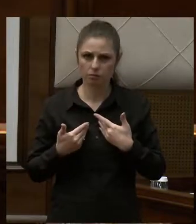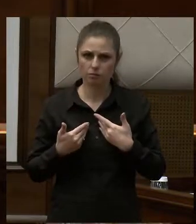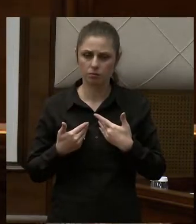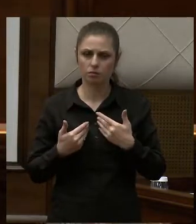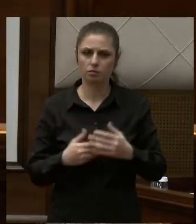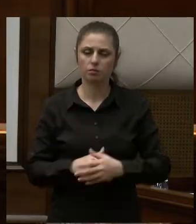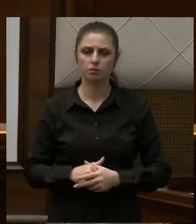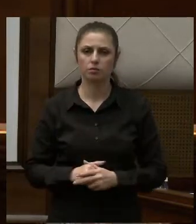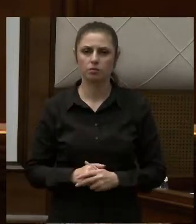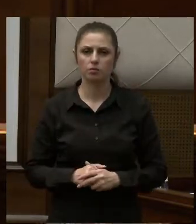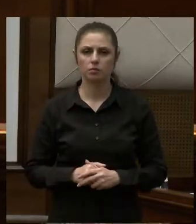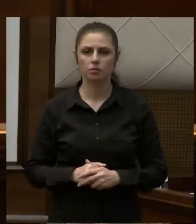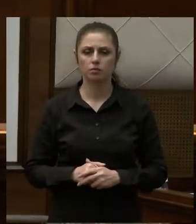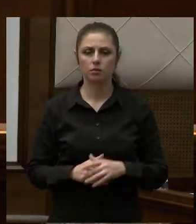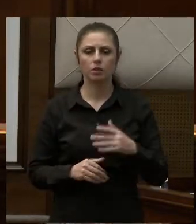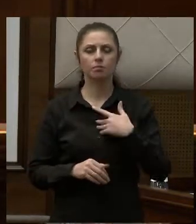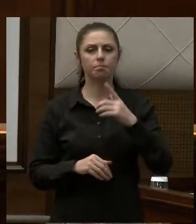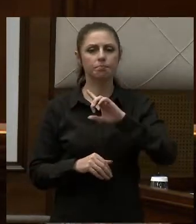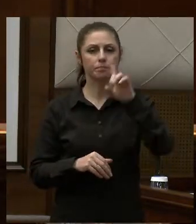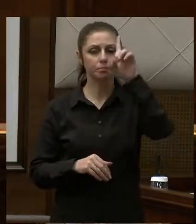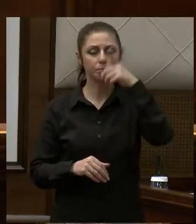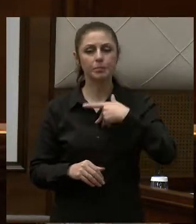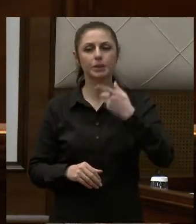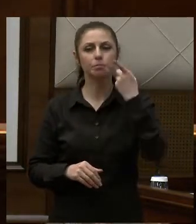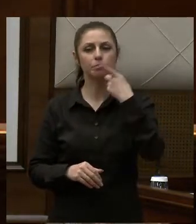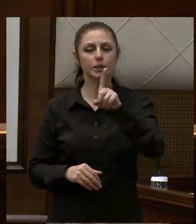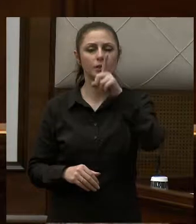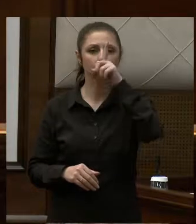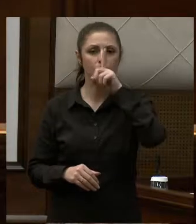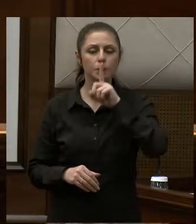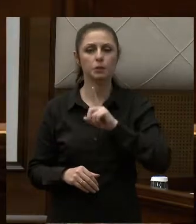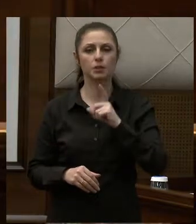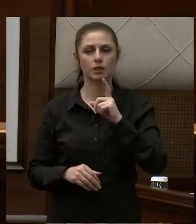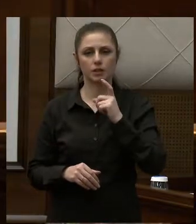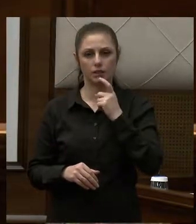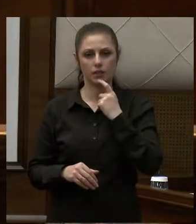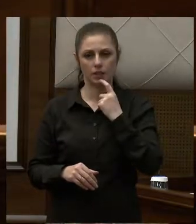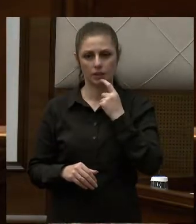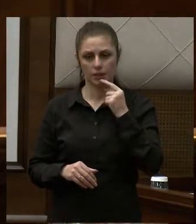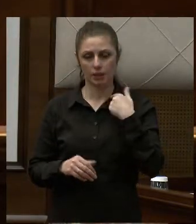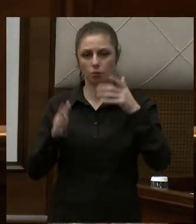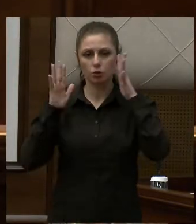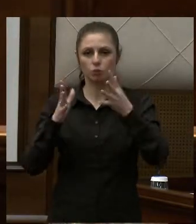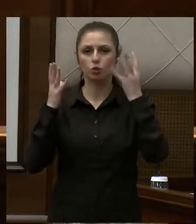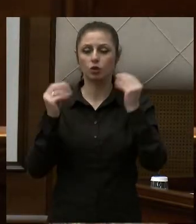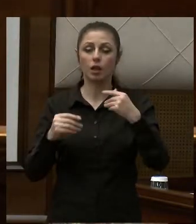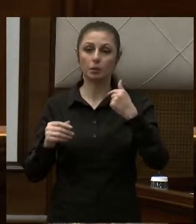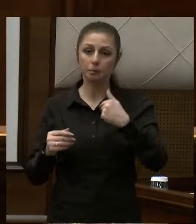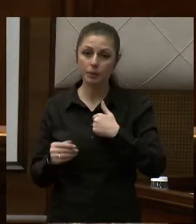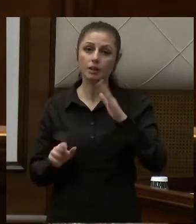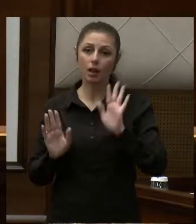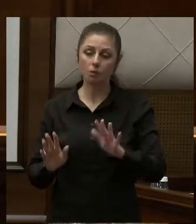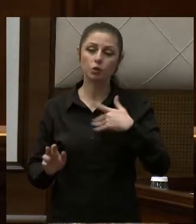Bazıları tersini söylerler. Hayır. Biz 1100 yıllarında Müslüman olmuş bir milletiz. Ama biz Türk'üz. Hassasiyetlerimiz